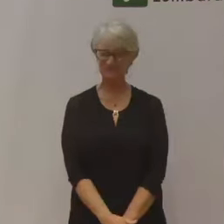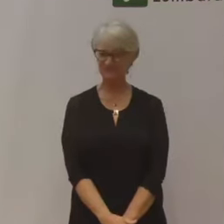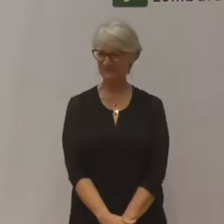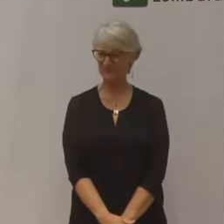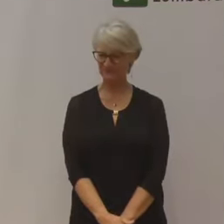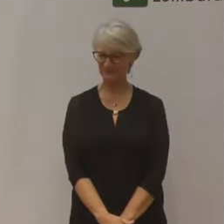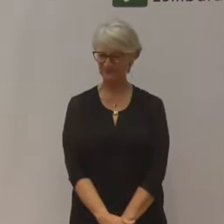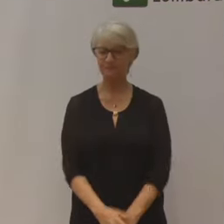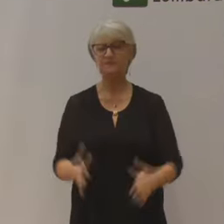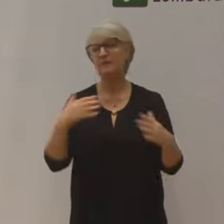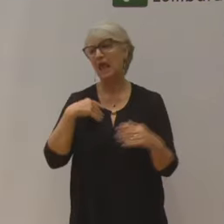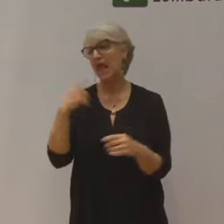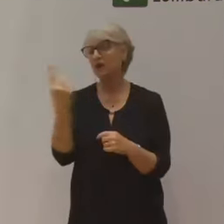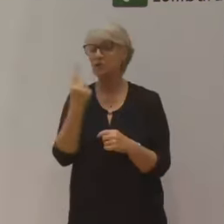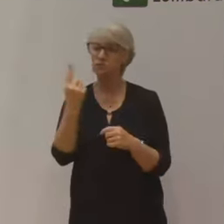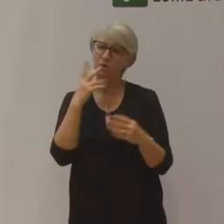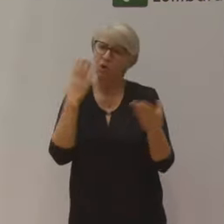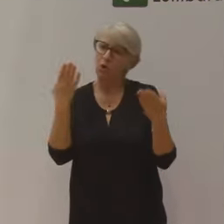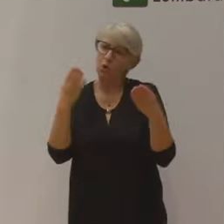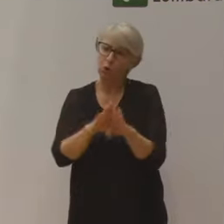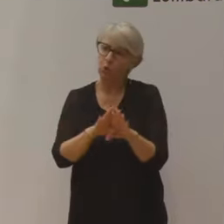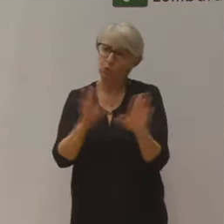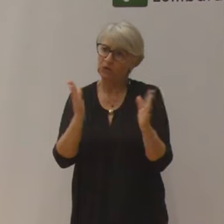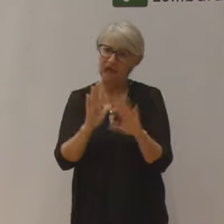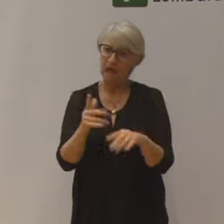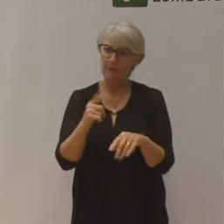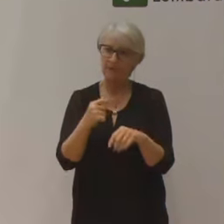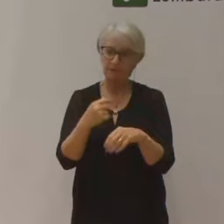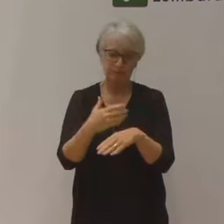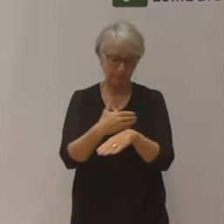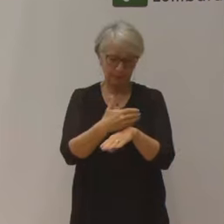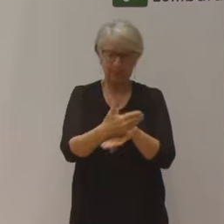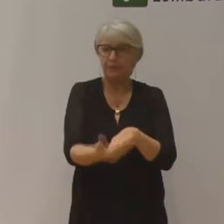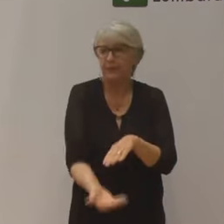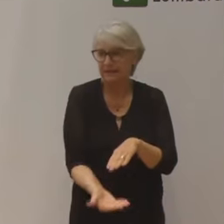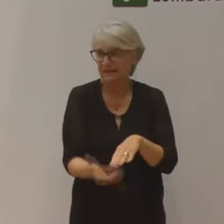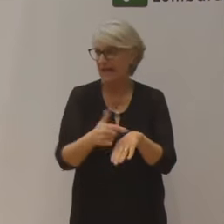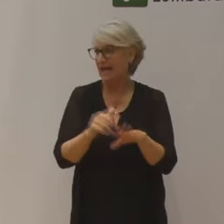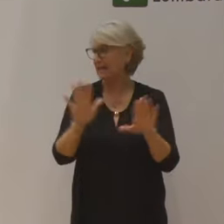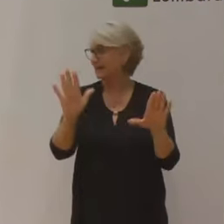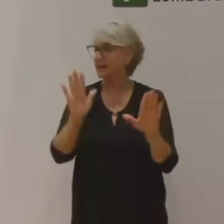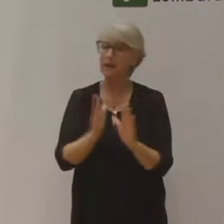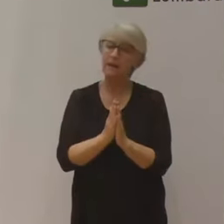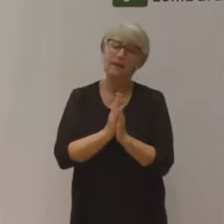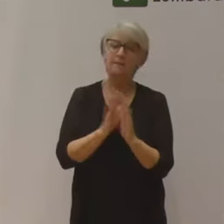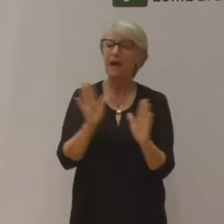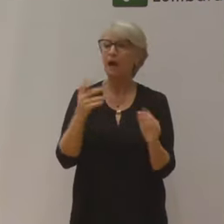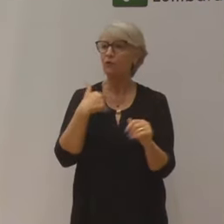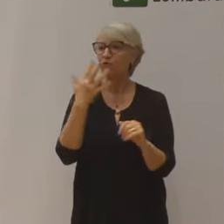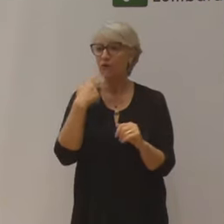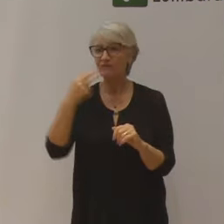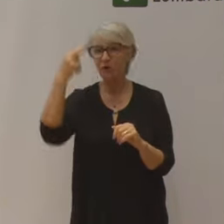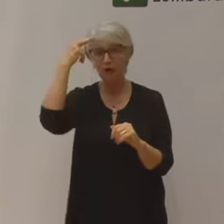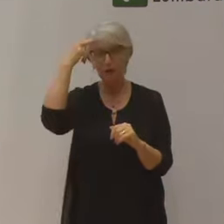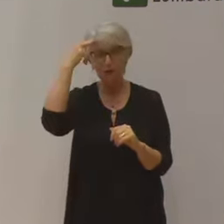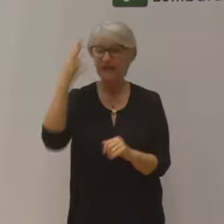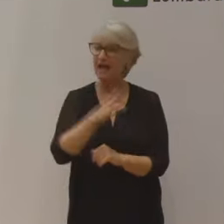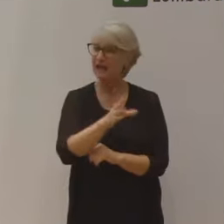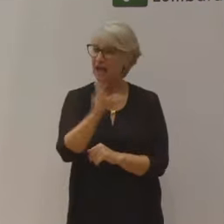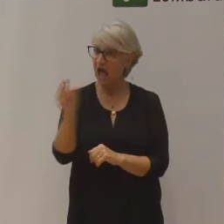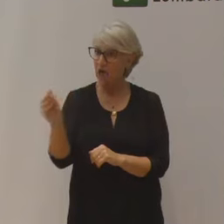Allora, io ci tengo solo, adesso chiudiamo perché siamo andati in stra ritardo, mi pare, però volevo ricordare a tutti